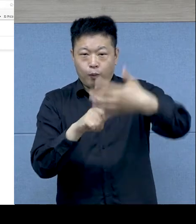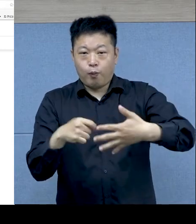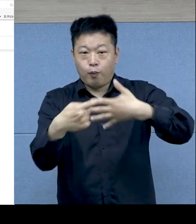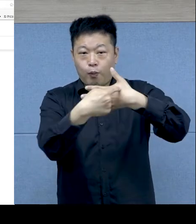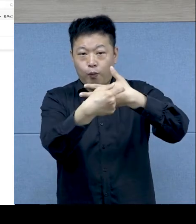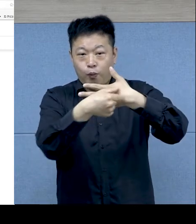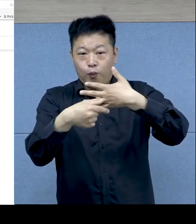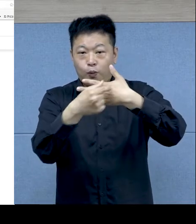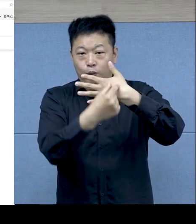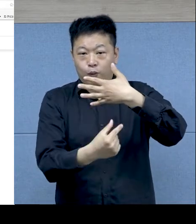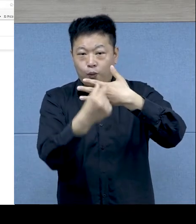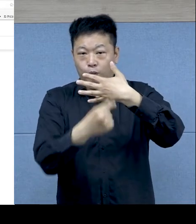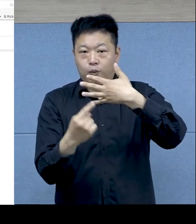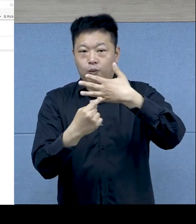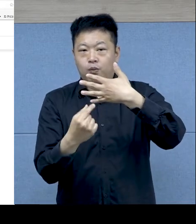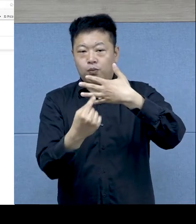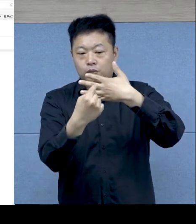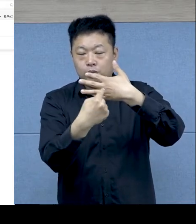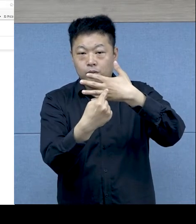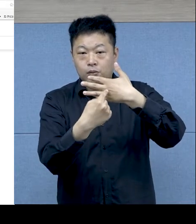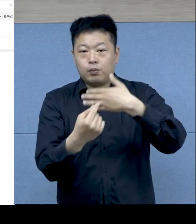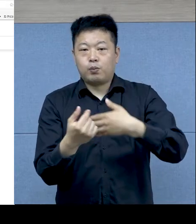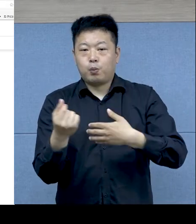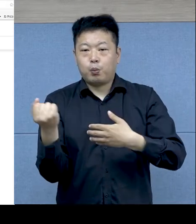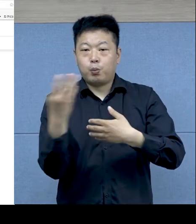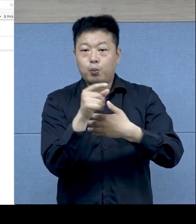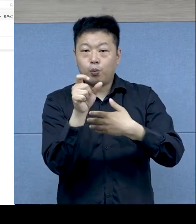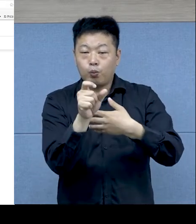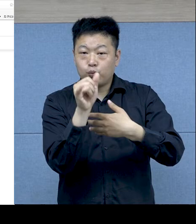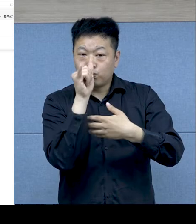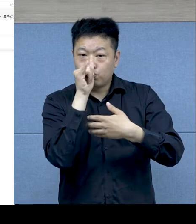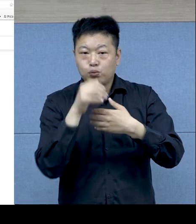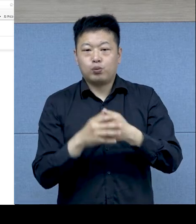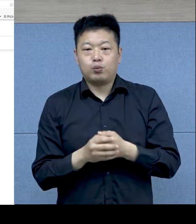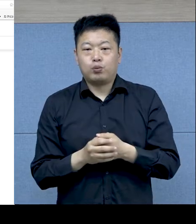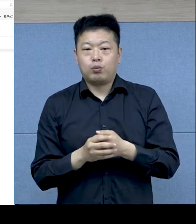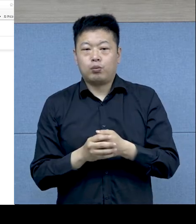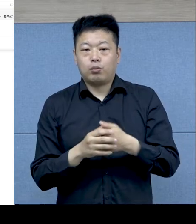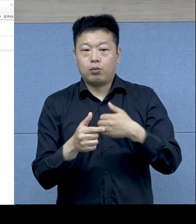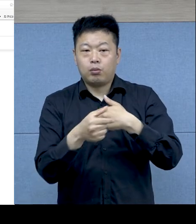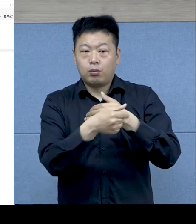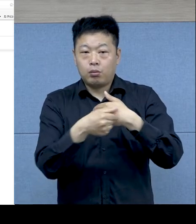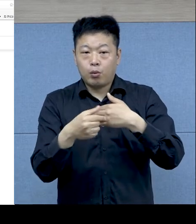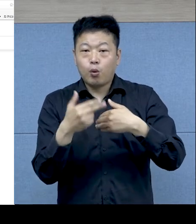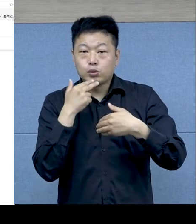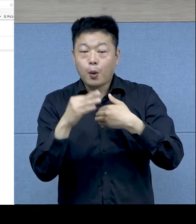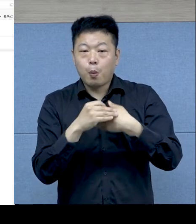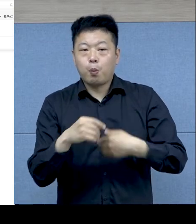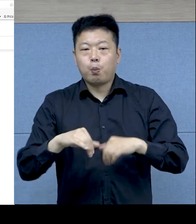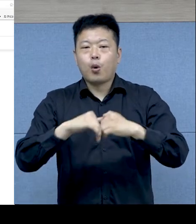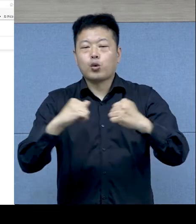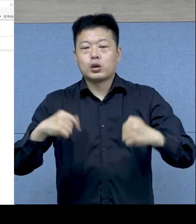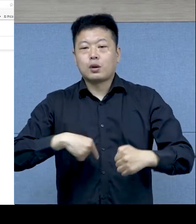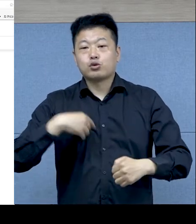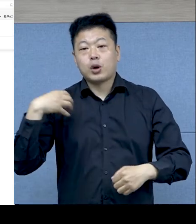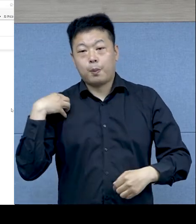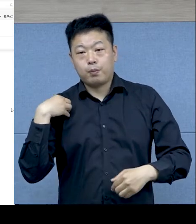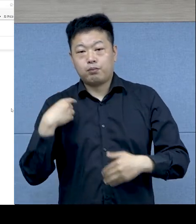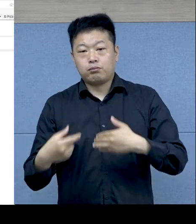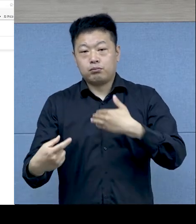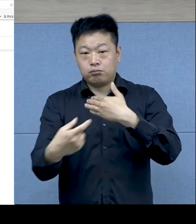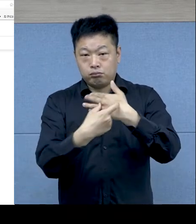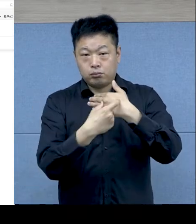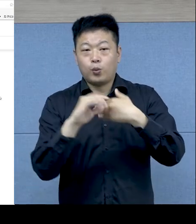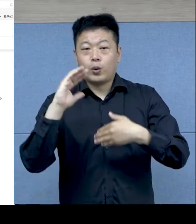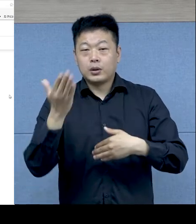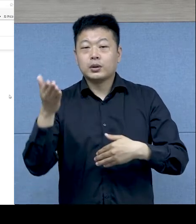세목명을 따라 예산액을 기입하시면 되는데요. 이제 자부담 같은 경우는 기입하지 않으시고 별도로 이제 자부담